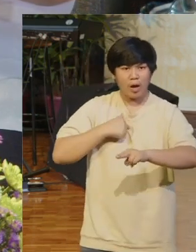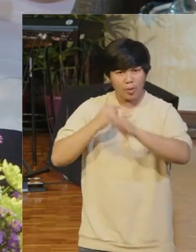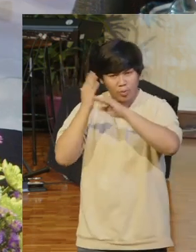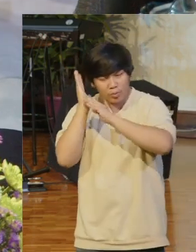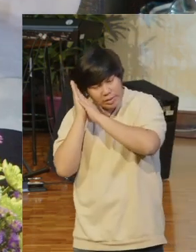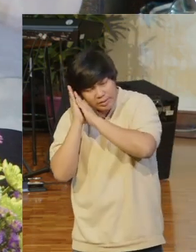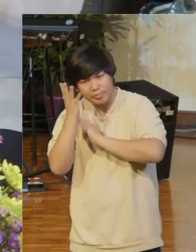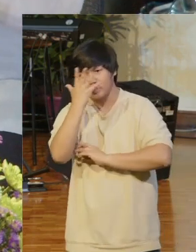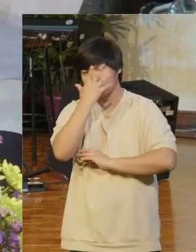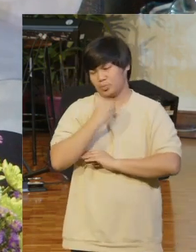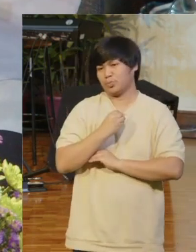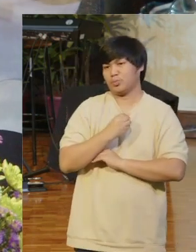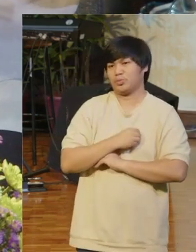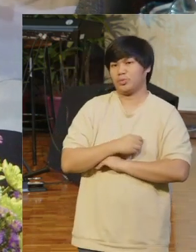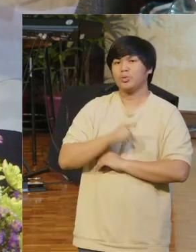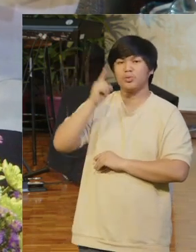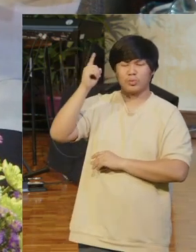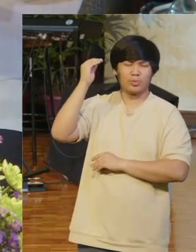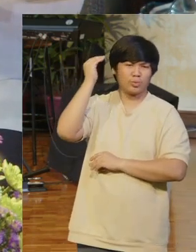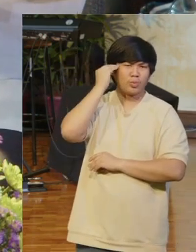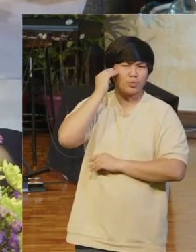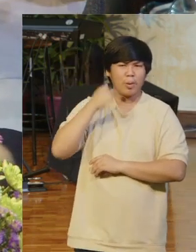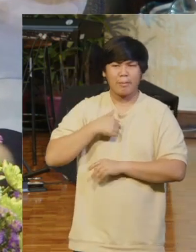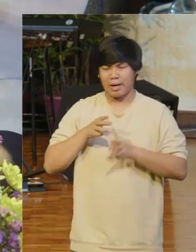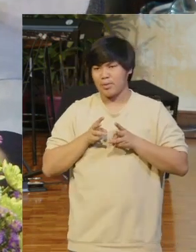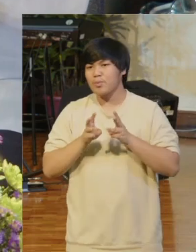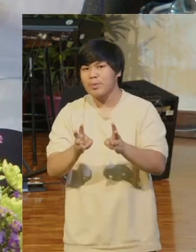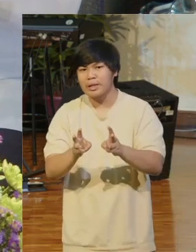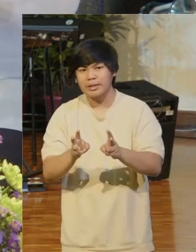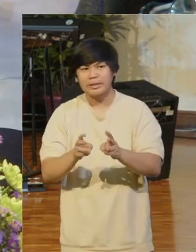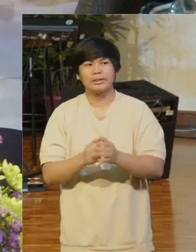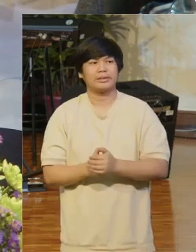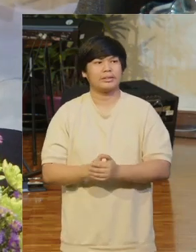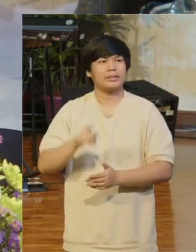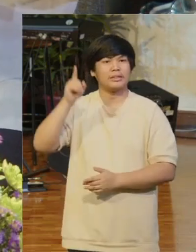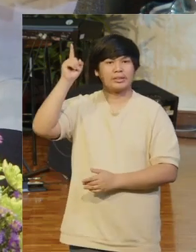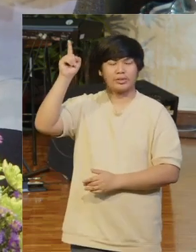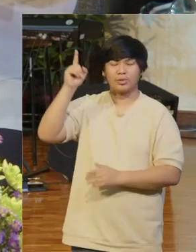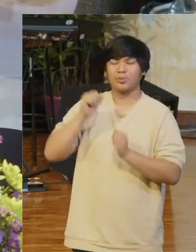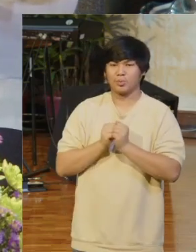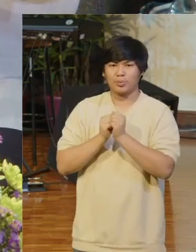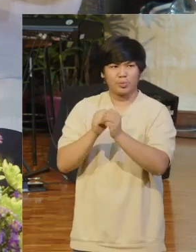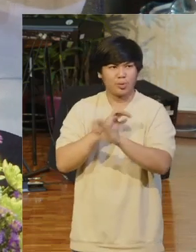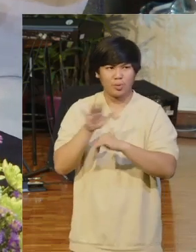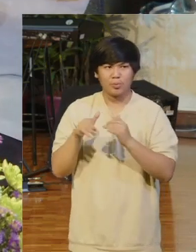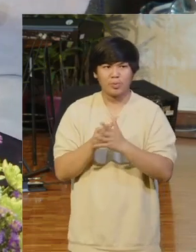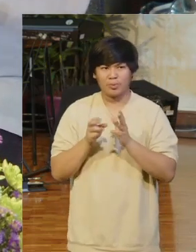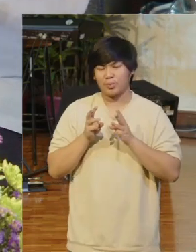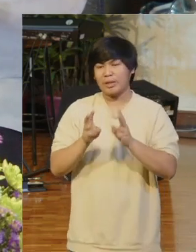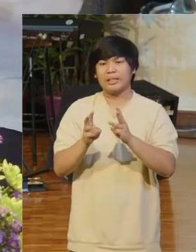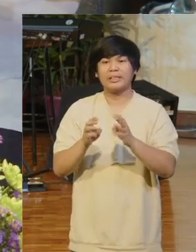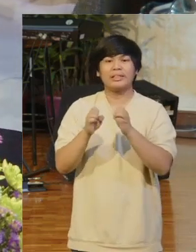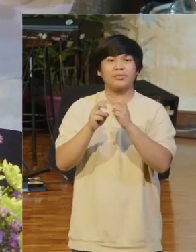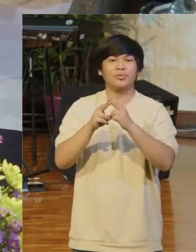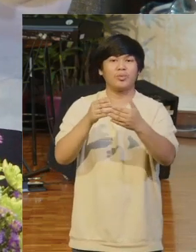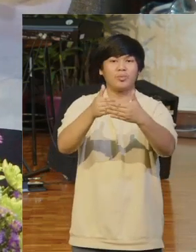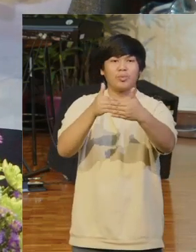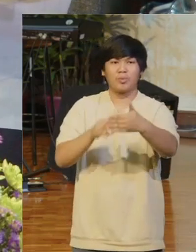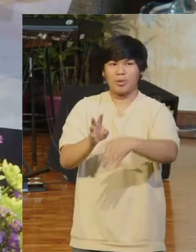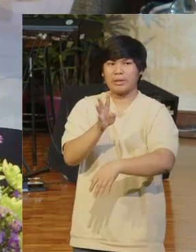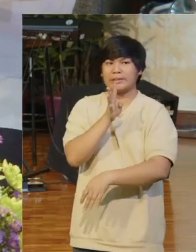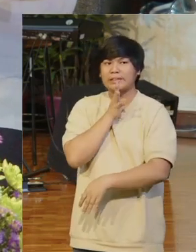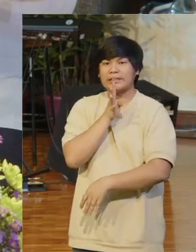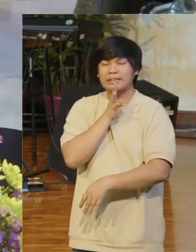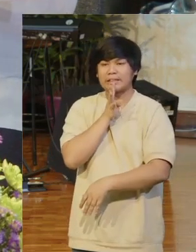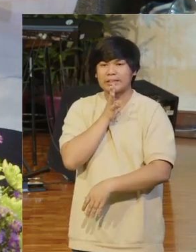thoughts from afar, you search out my path and my lying down, you are acquainted with all my ways, even before a word is on